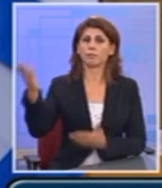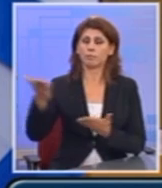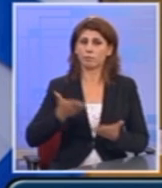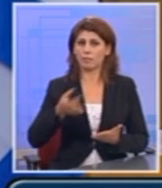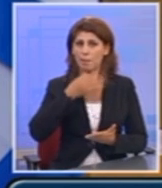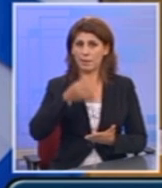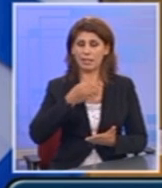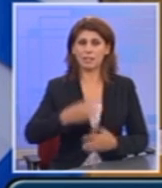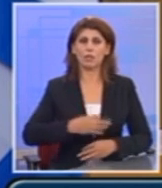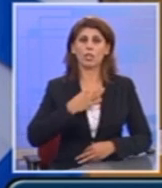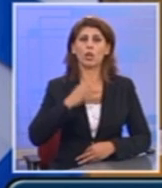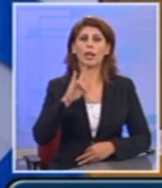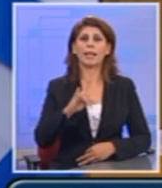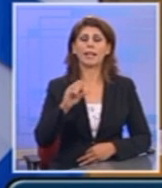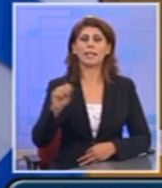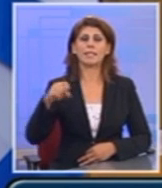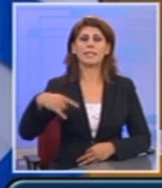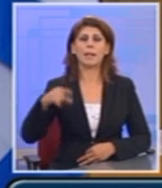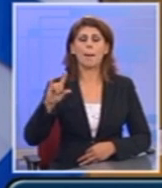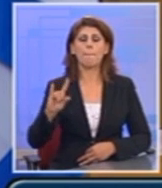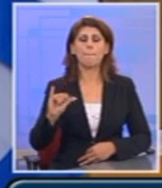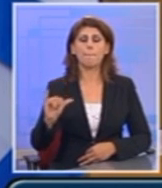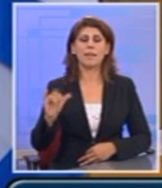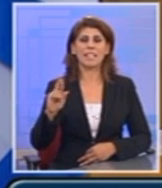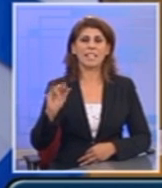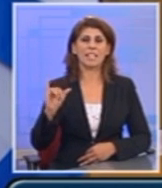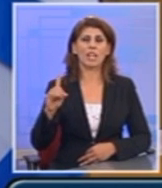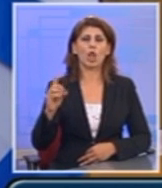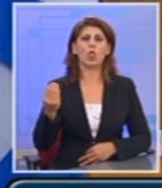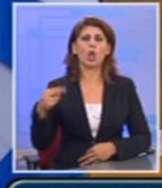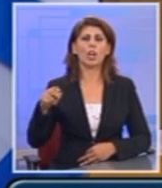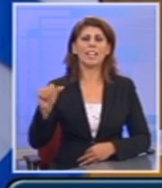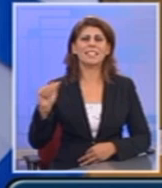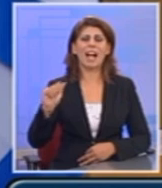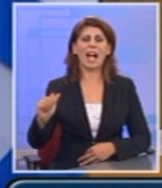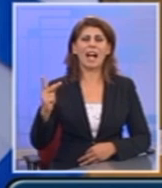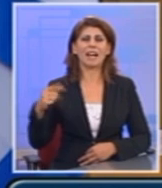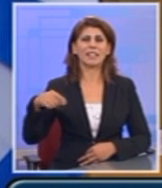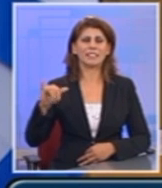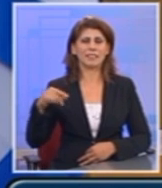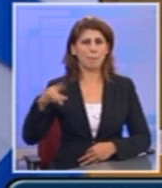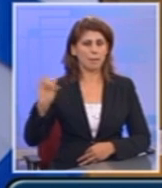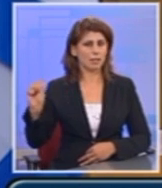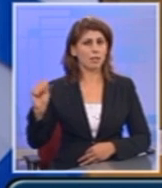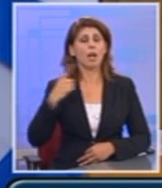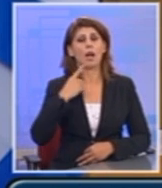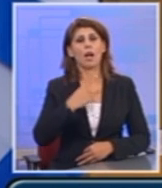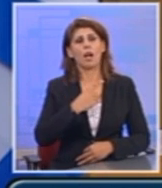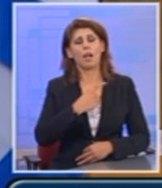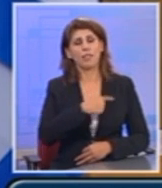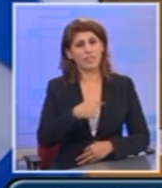βήμα τον κύριο ηρακλή σπυρίδωνα ακτύπη που είναι ο διευθυντής του ιδρύματος μαραγκοπούλου για τα δικαιώματα του